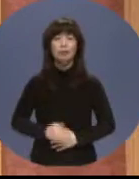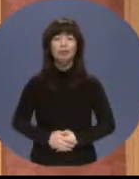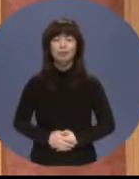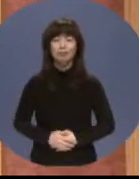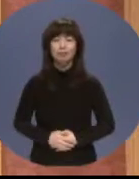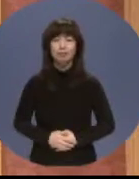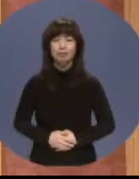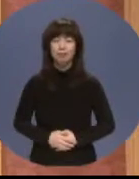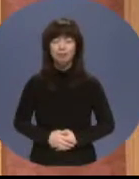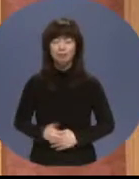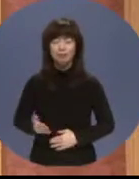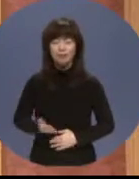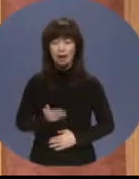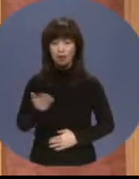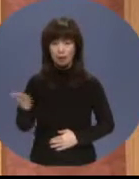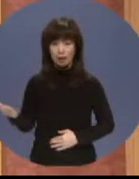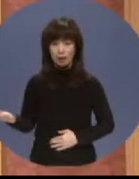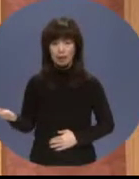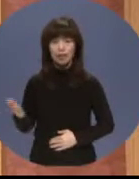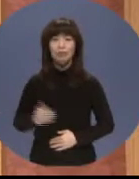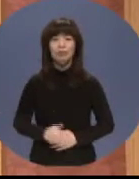では最後の話題です。